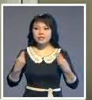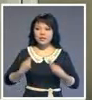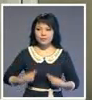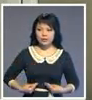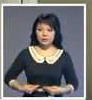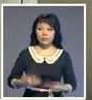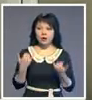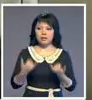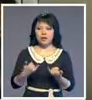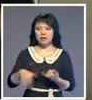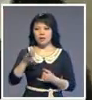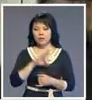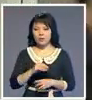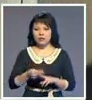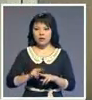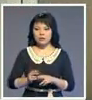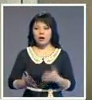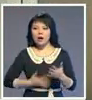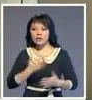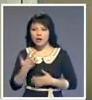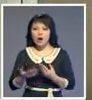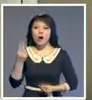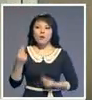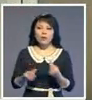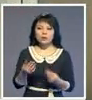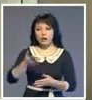жұмысқа осындай бір шат-шадыман көңіл күйде